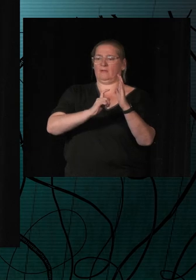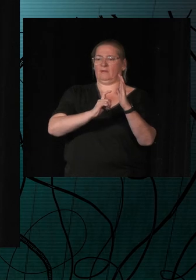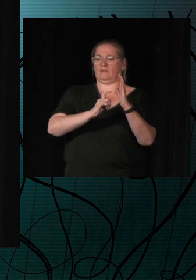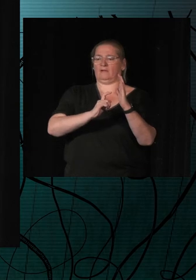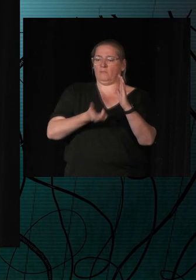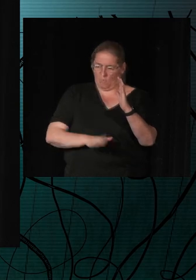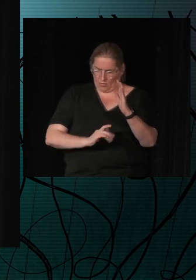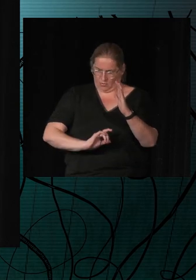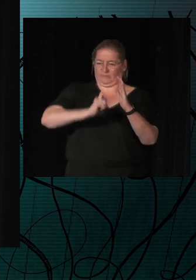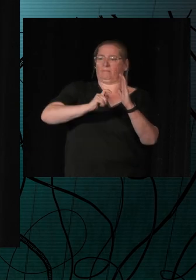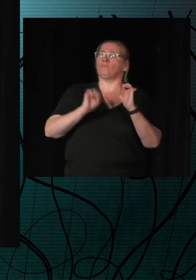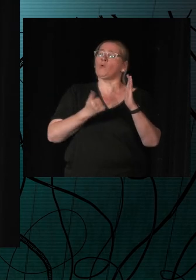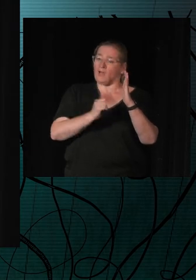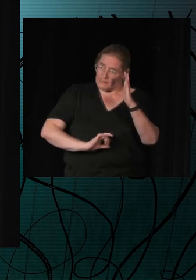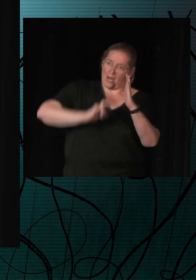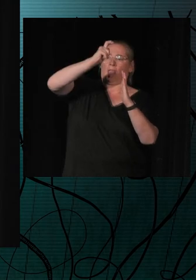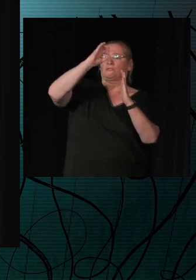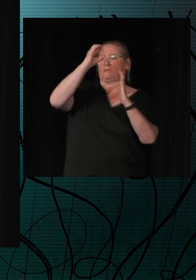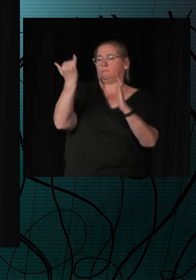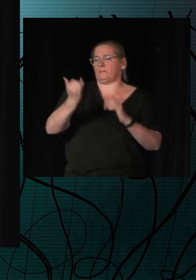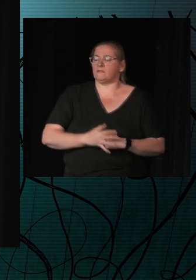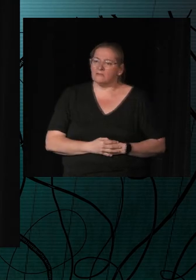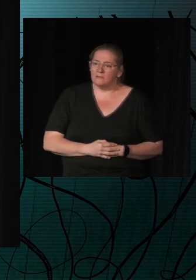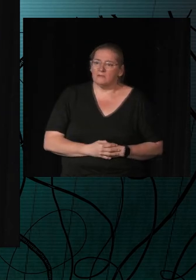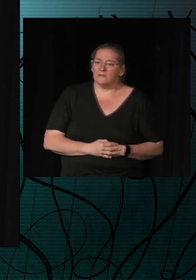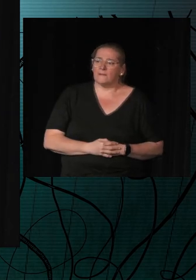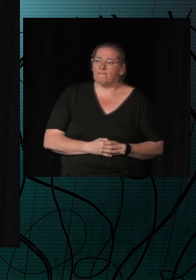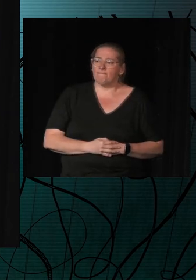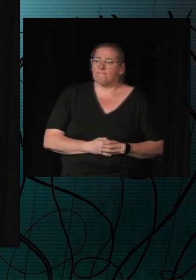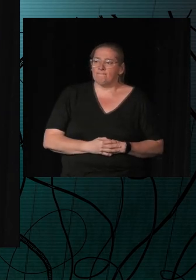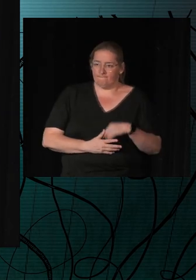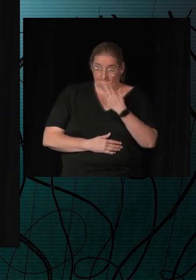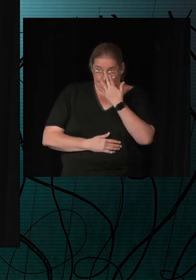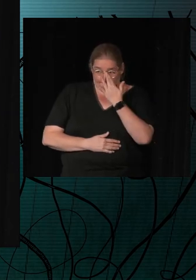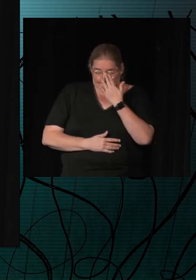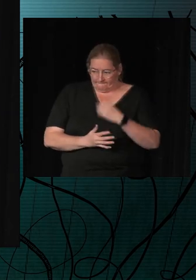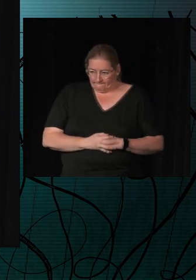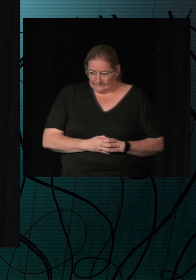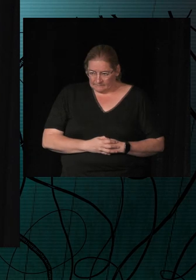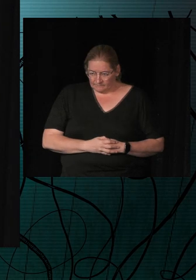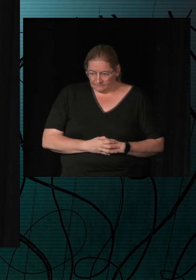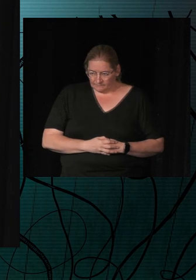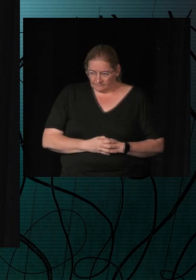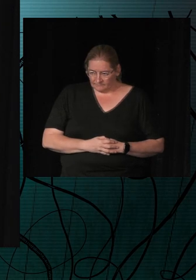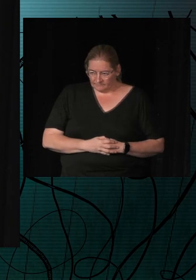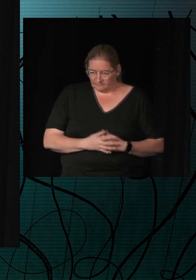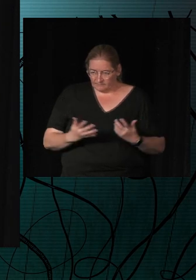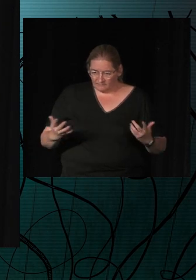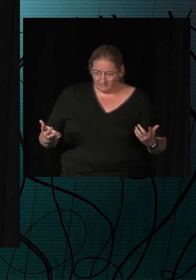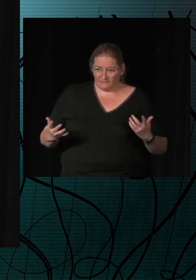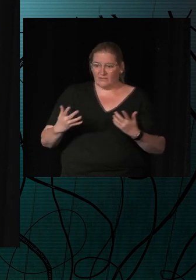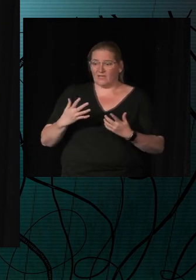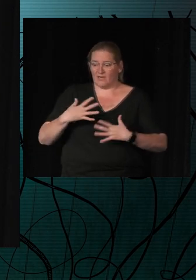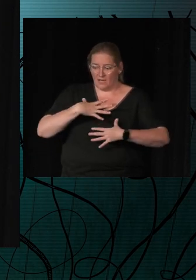peur puisque on sait qu'on pe TR ça ça y joue ça joue parce que la forme les formes les plus profondes de peur ne sont pas liées à l'idée de perdre une